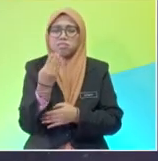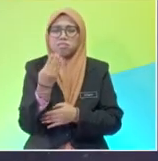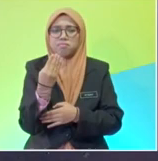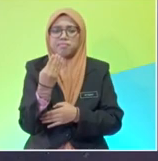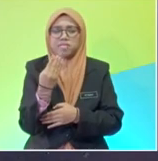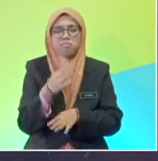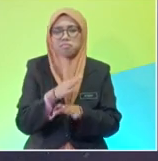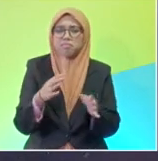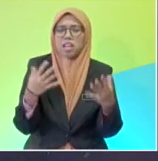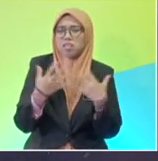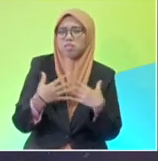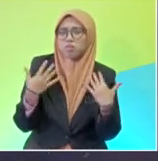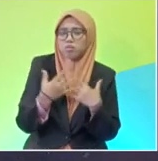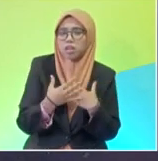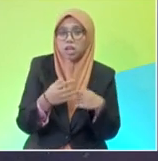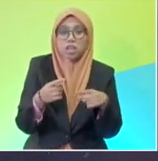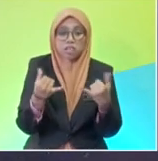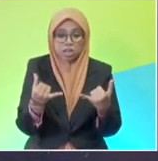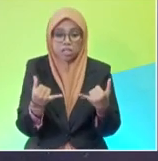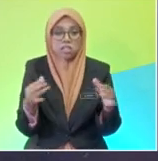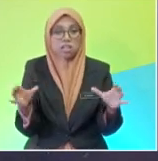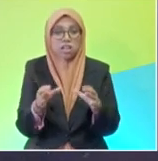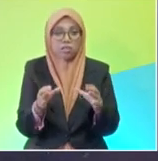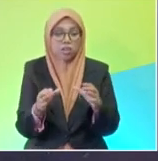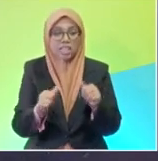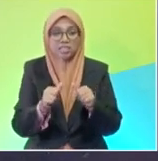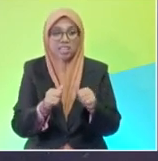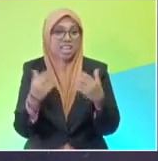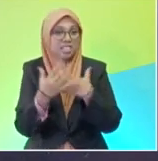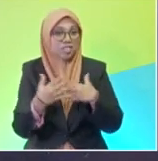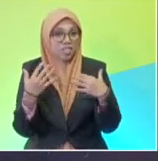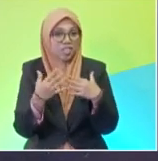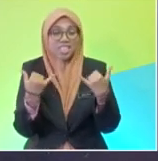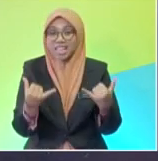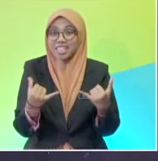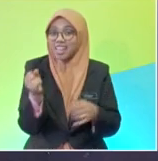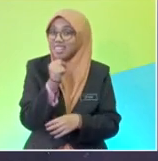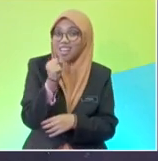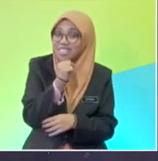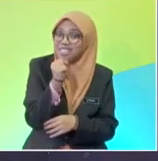Kita nak buat aktiviti yang seronok sikit. Contohnya kita menyanyi.